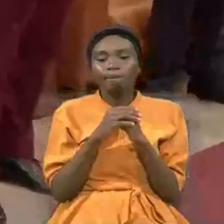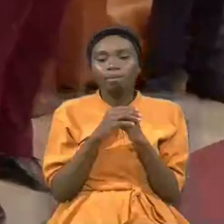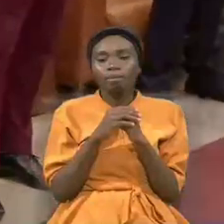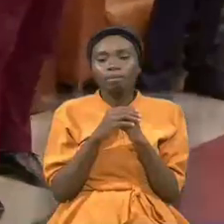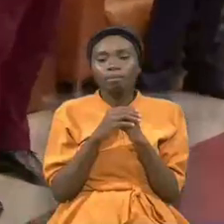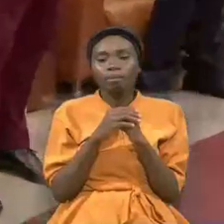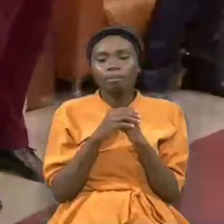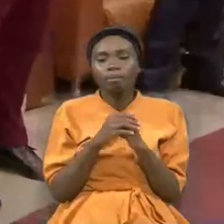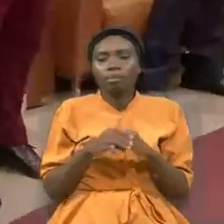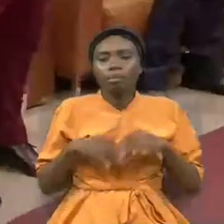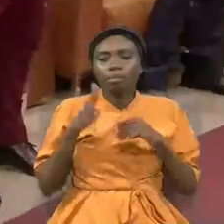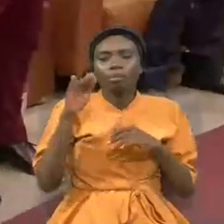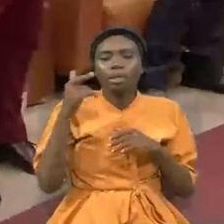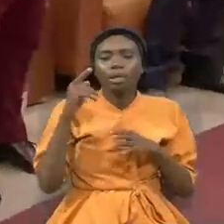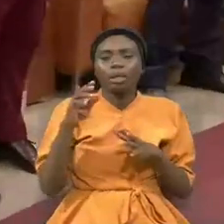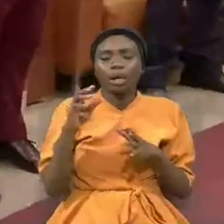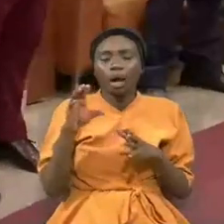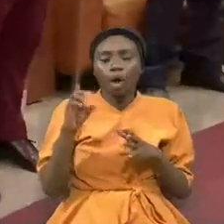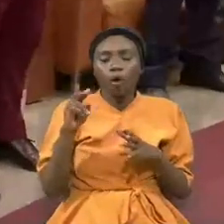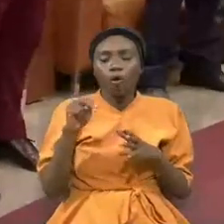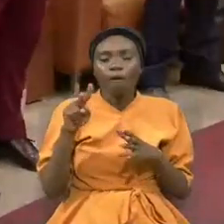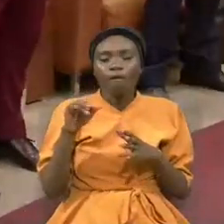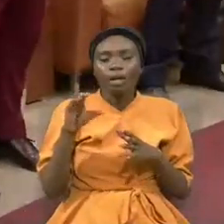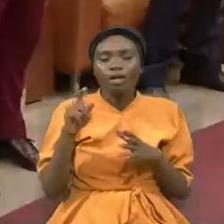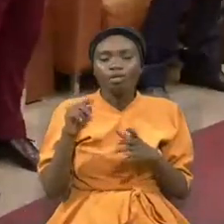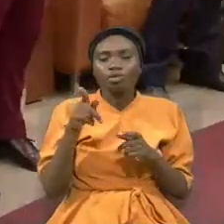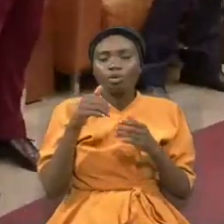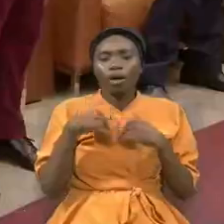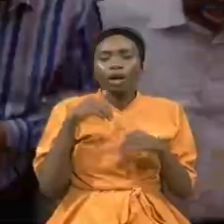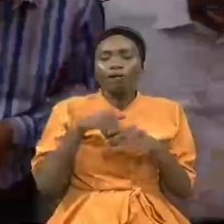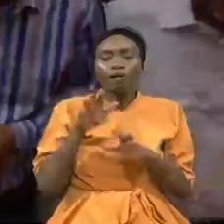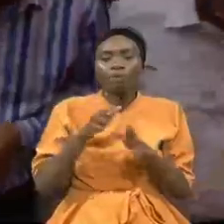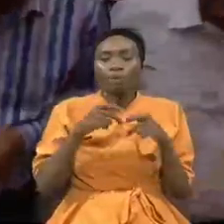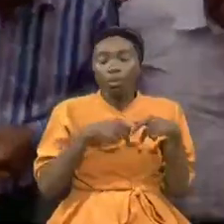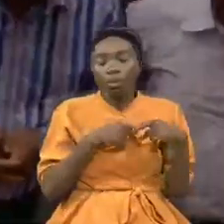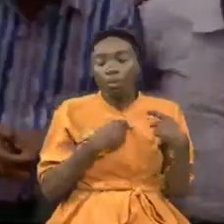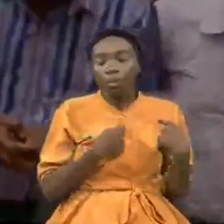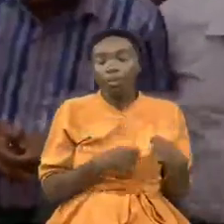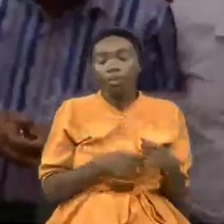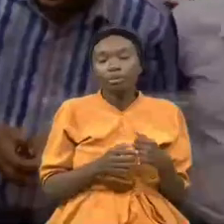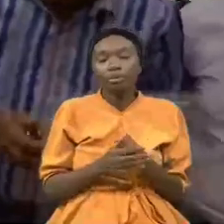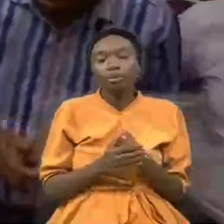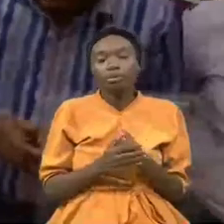Menez, vivez par la conviction que vous avez dans le cœur.